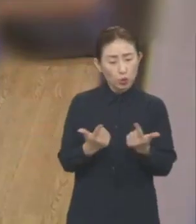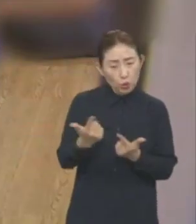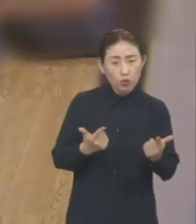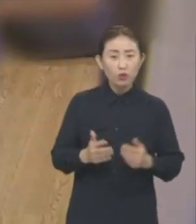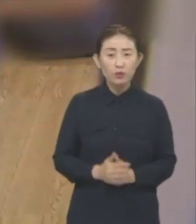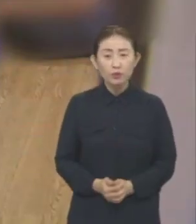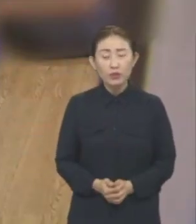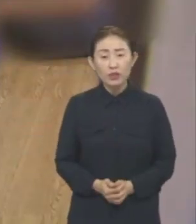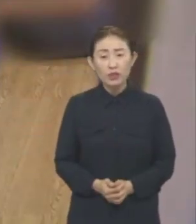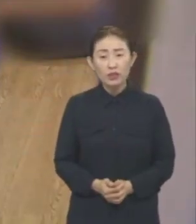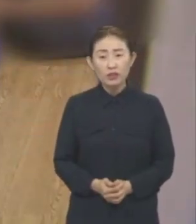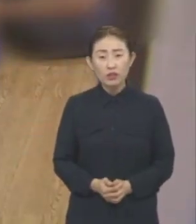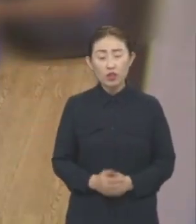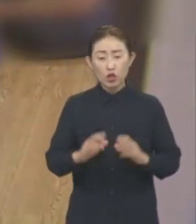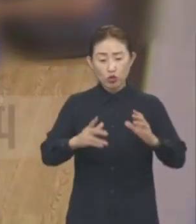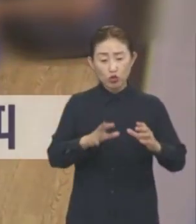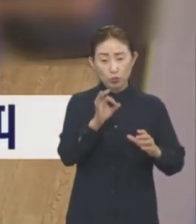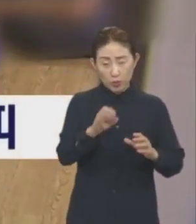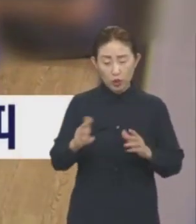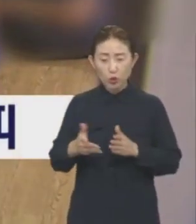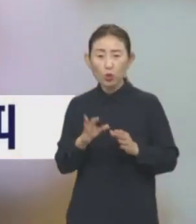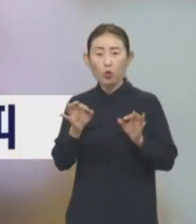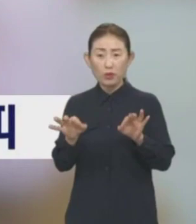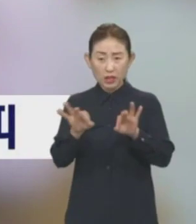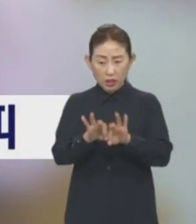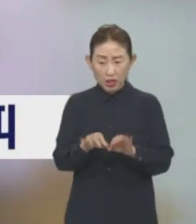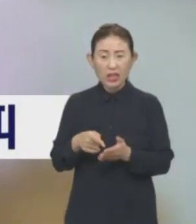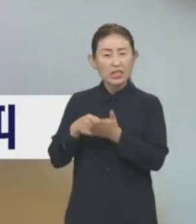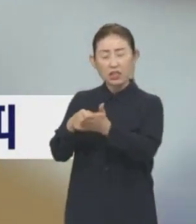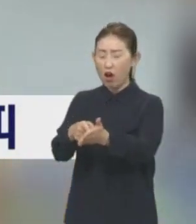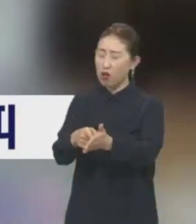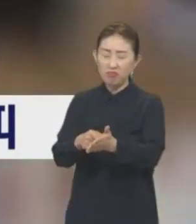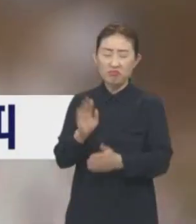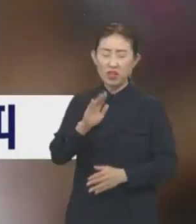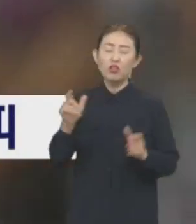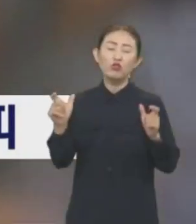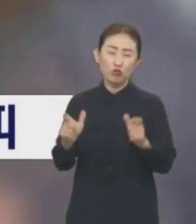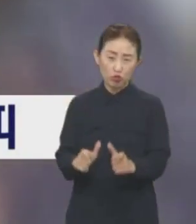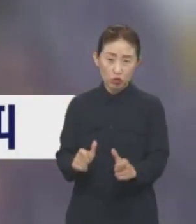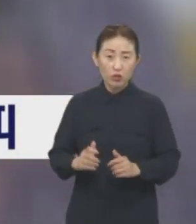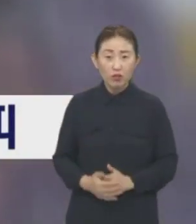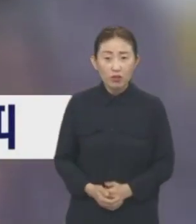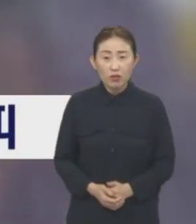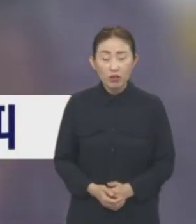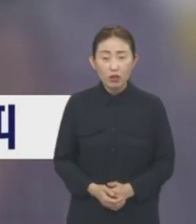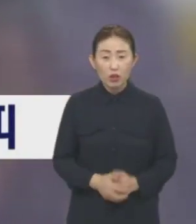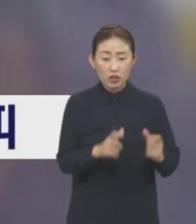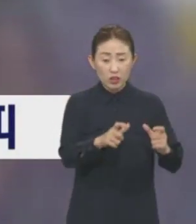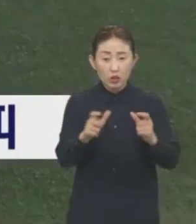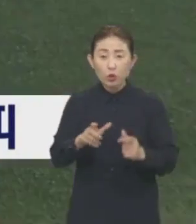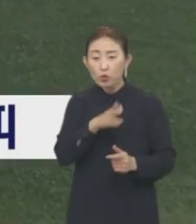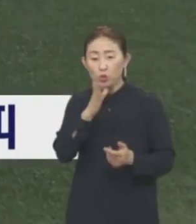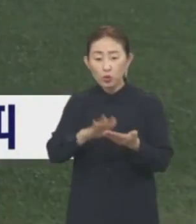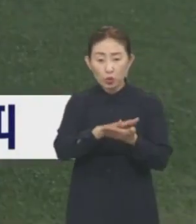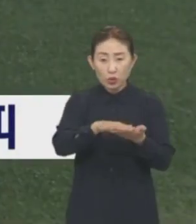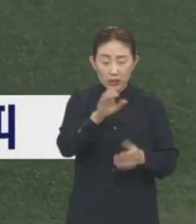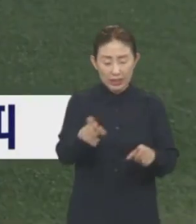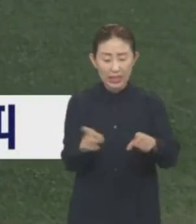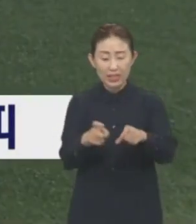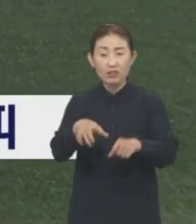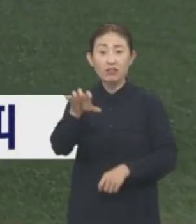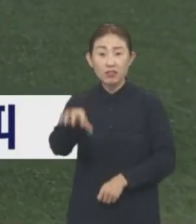군비가 매칭되어야 하는 국도비 공모사업 참여도 줄일 수밖에 없게 됐고 지역별 경로당과